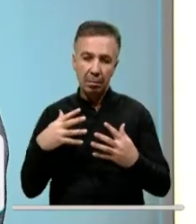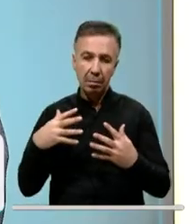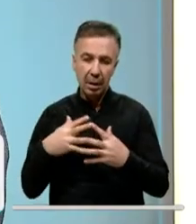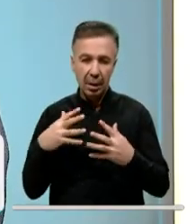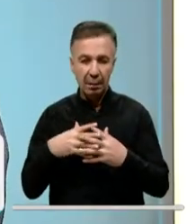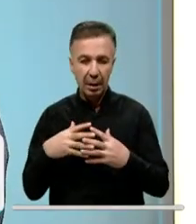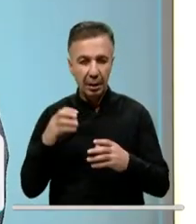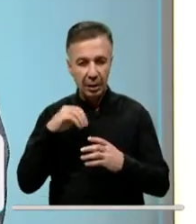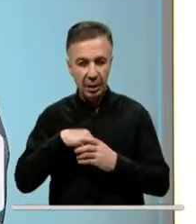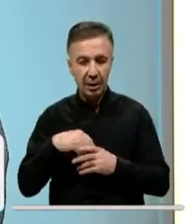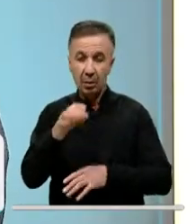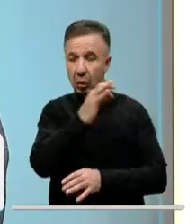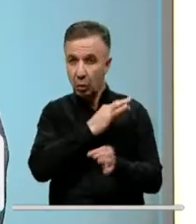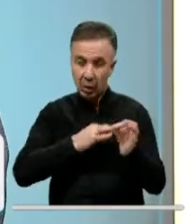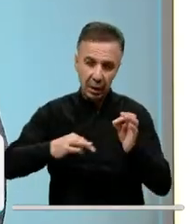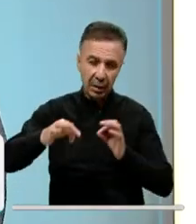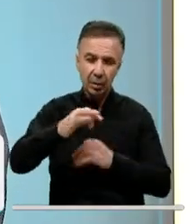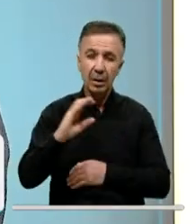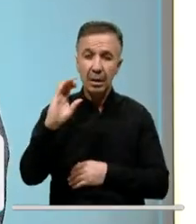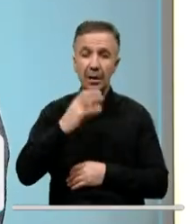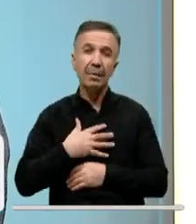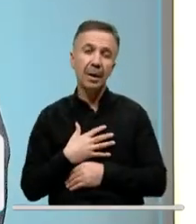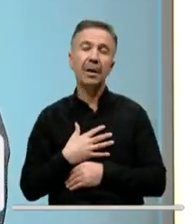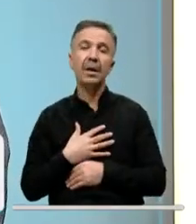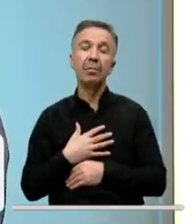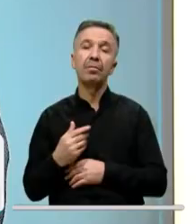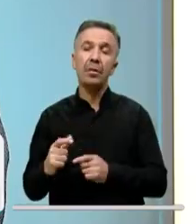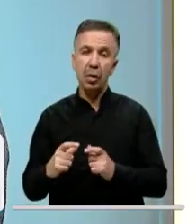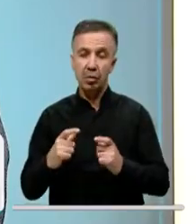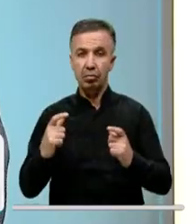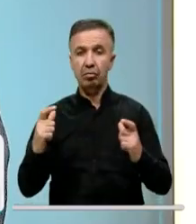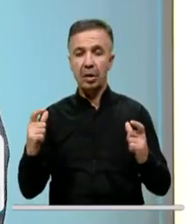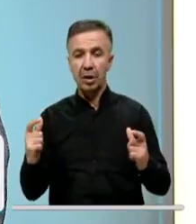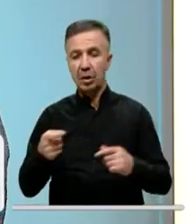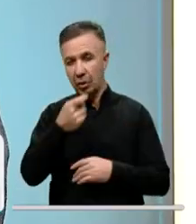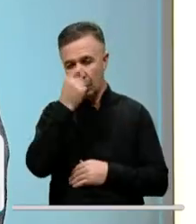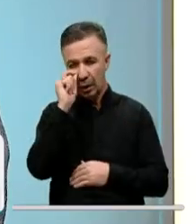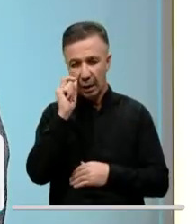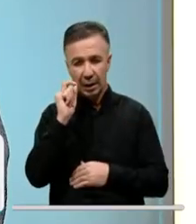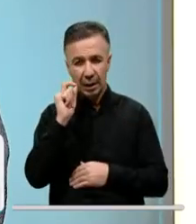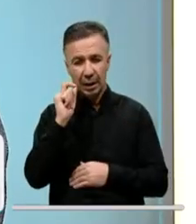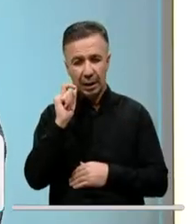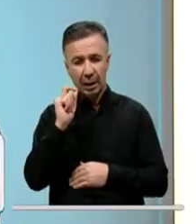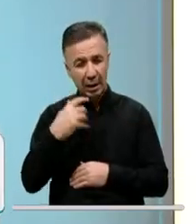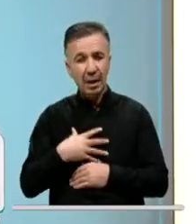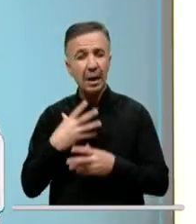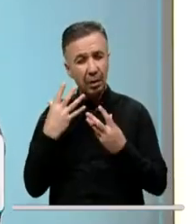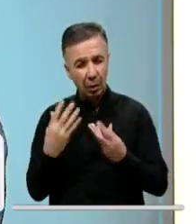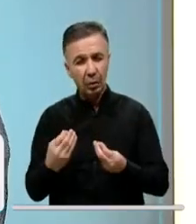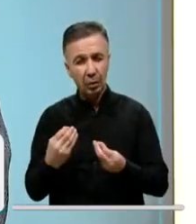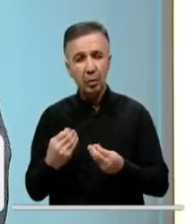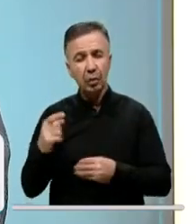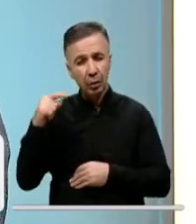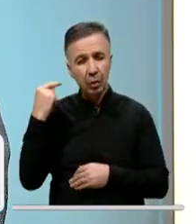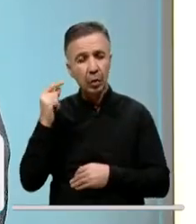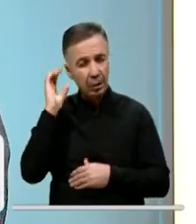organizasyonda efendim İslam'ın geniş kolaylık fıkhından yararlanıp